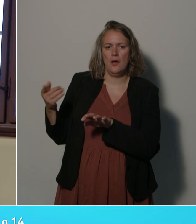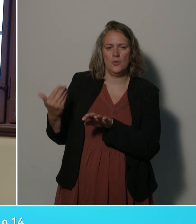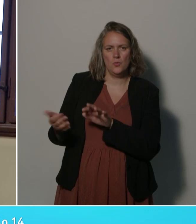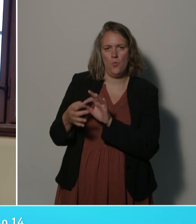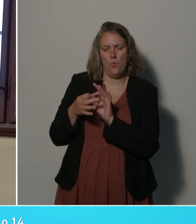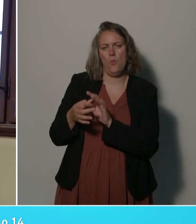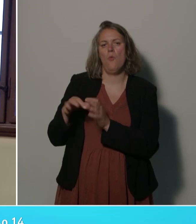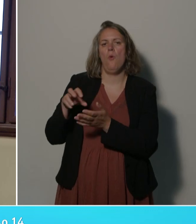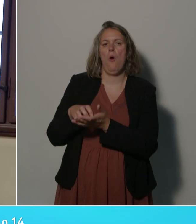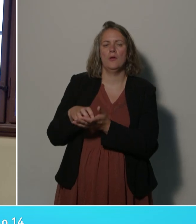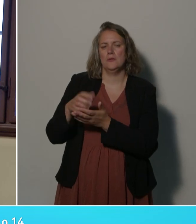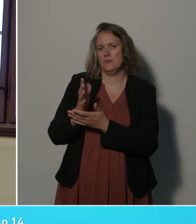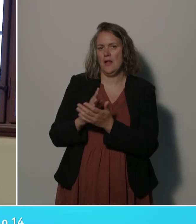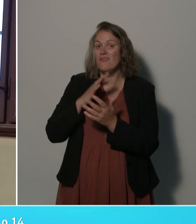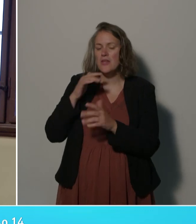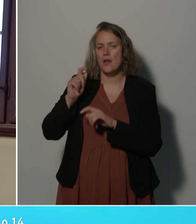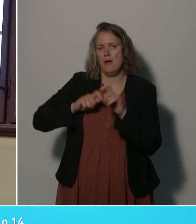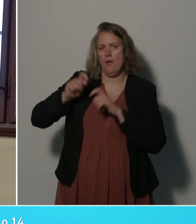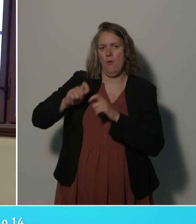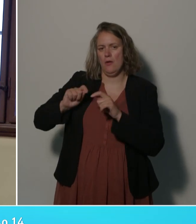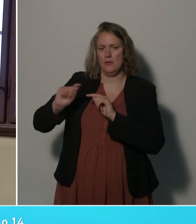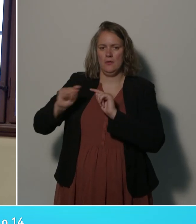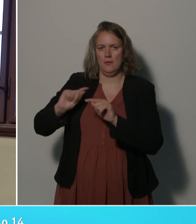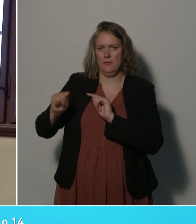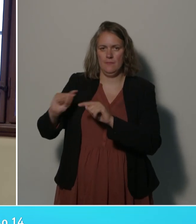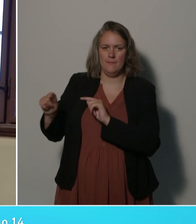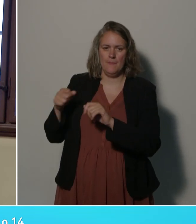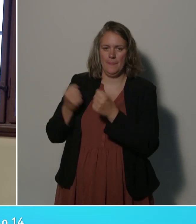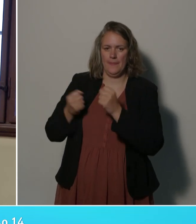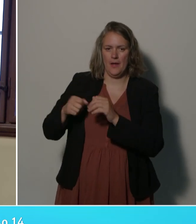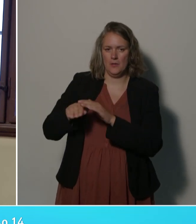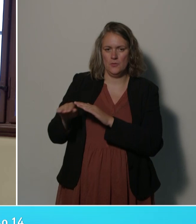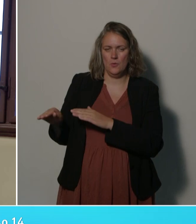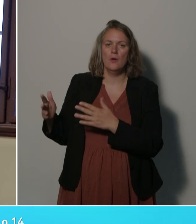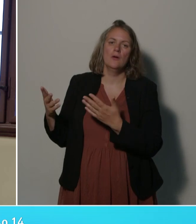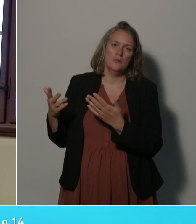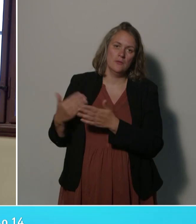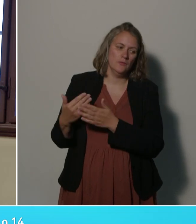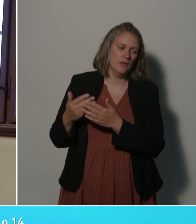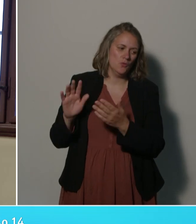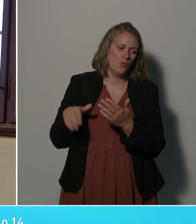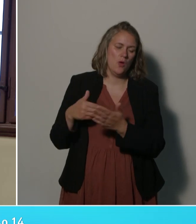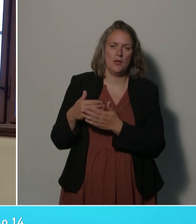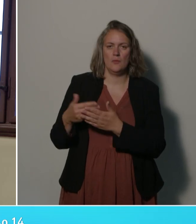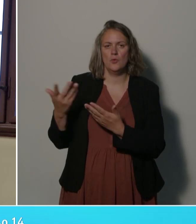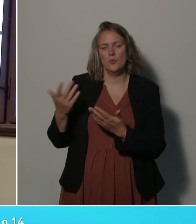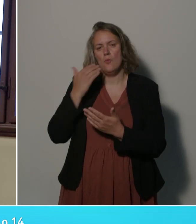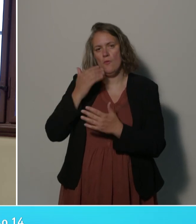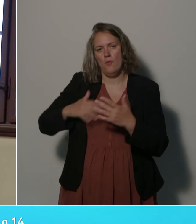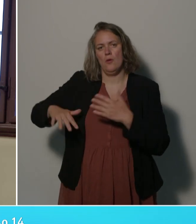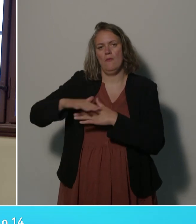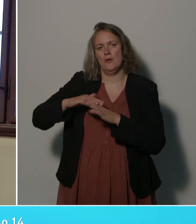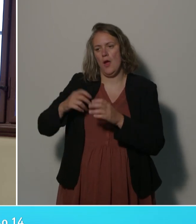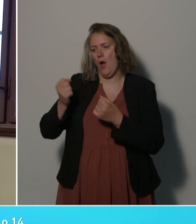ist, wo tatsächlich viele Autos stehen, die von Bewohnern des Quartiers